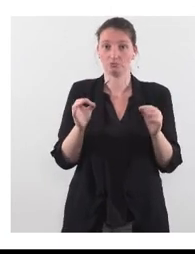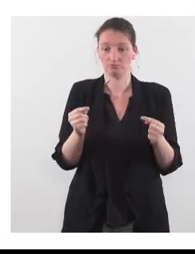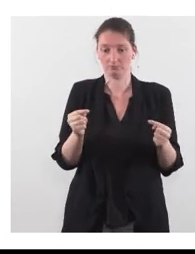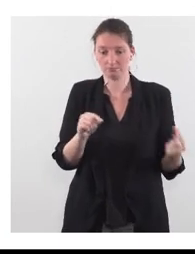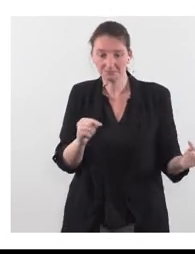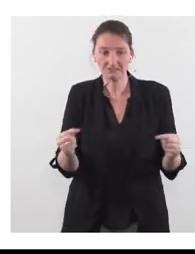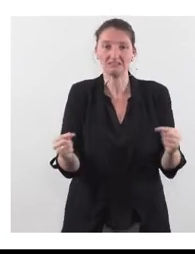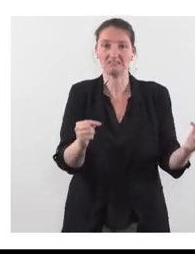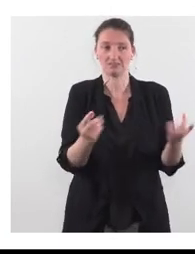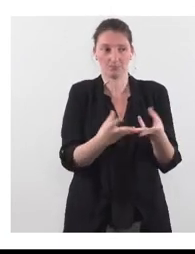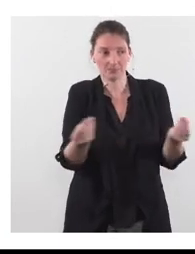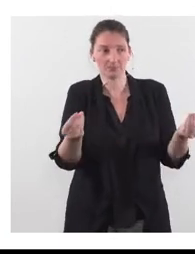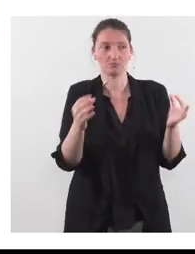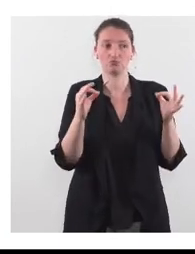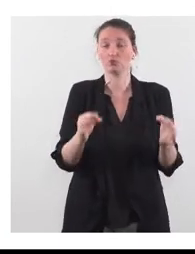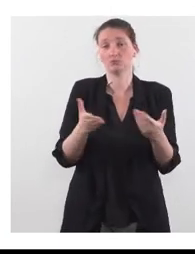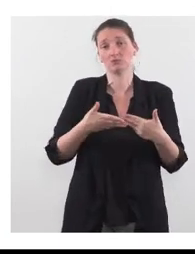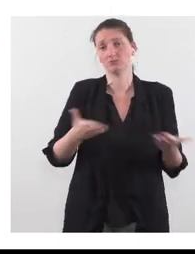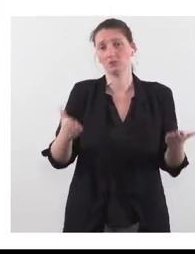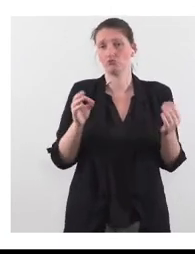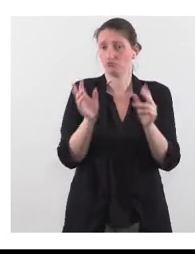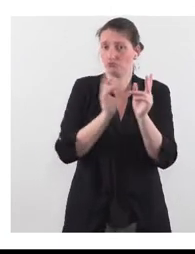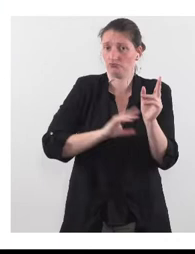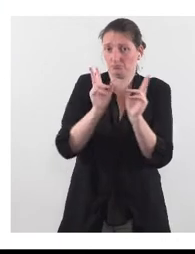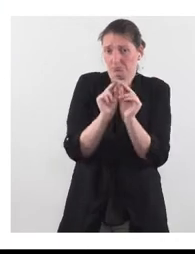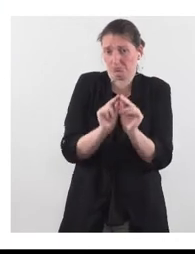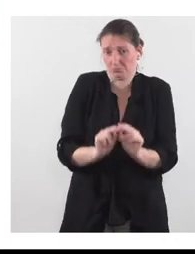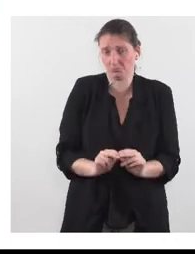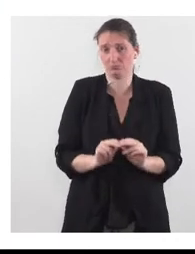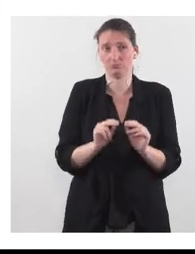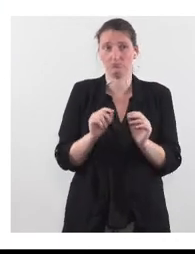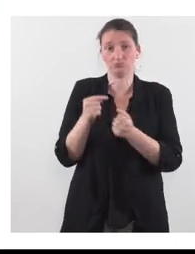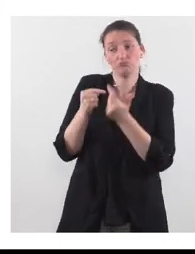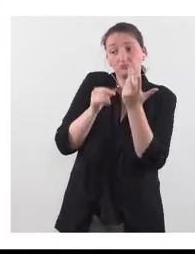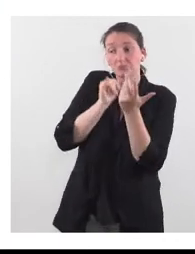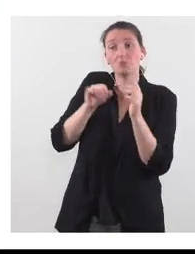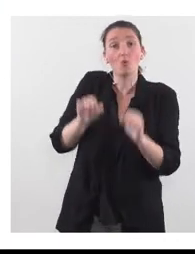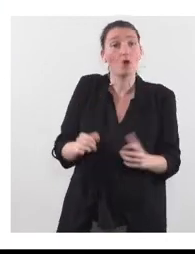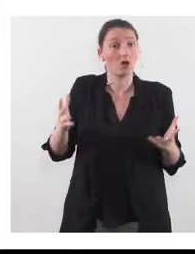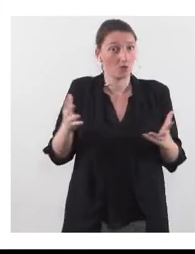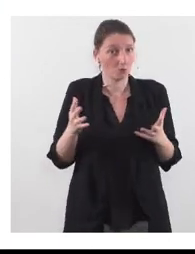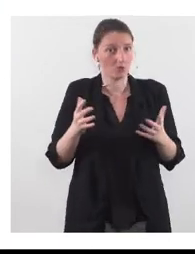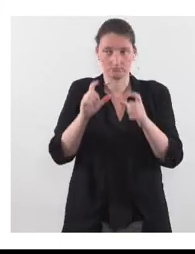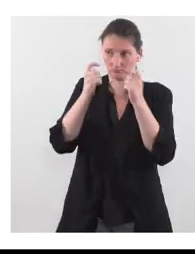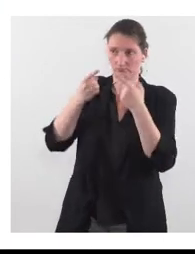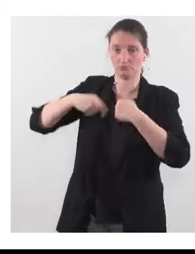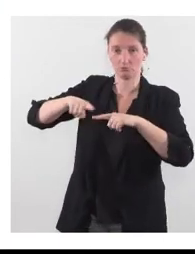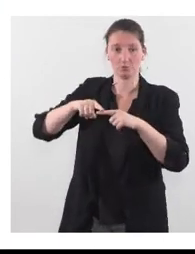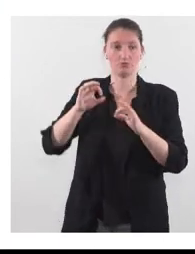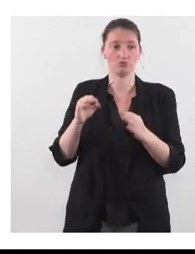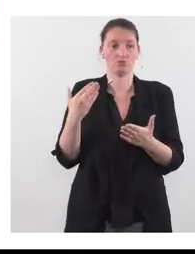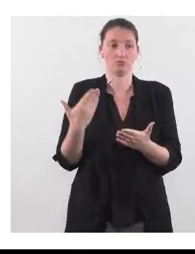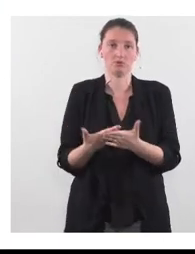de régler des litiges. Je vais simplement décrire quelques pouvoirs que nous avons en tant que commission, dans cette